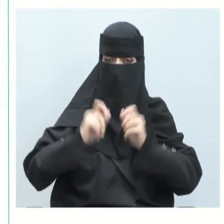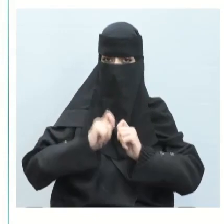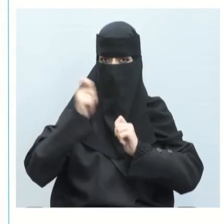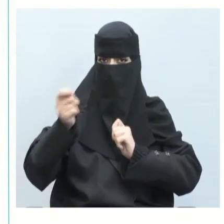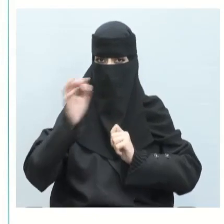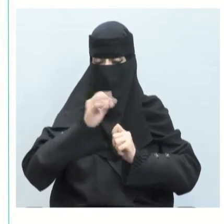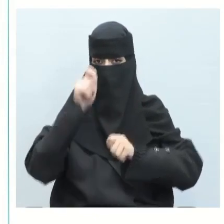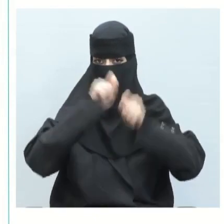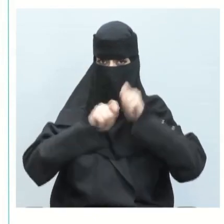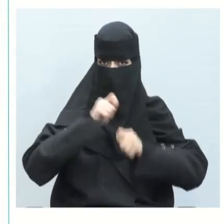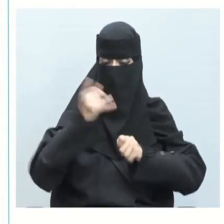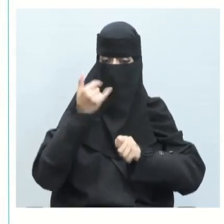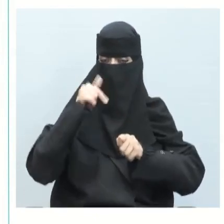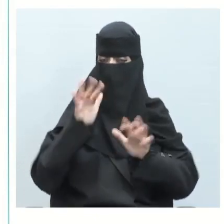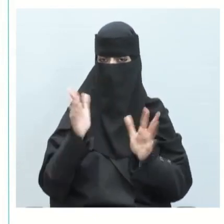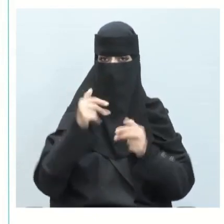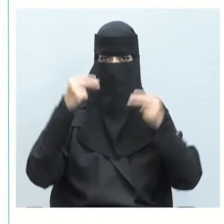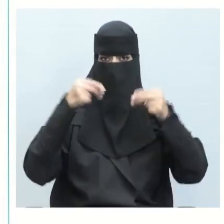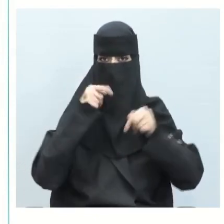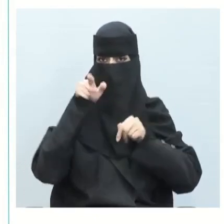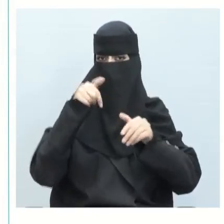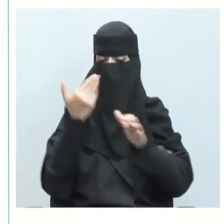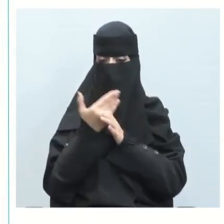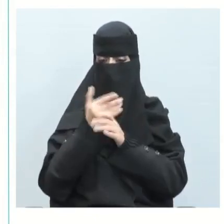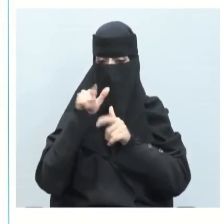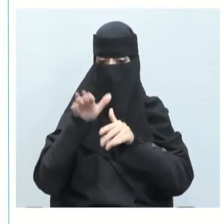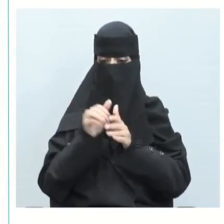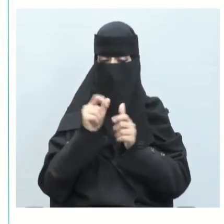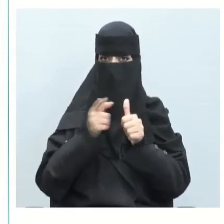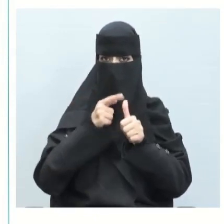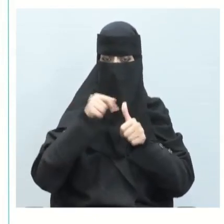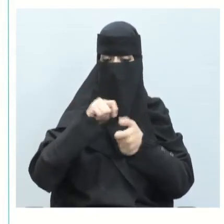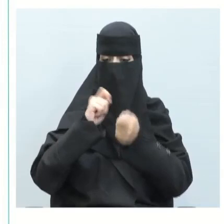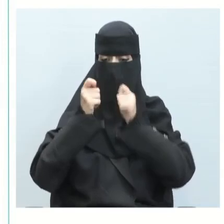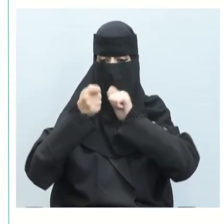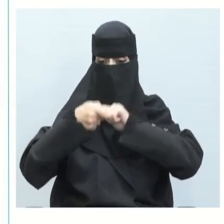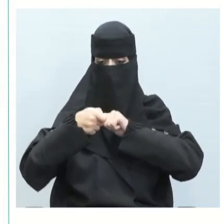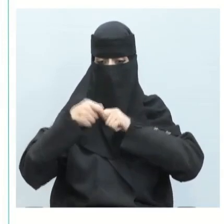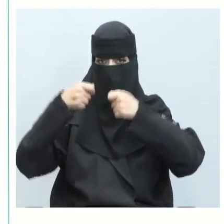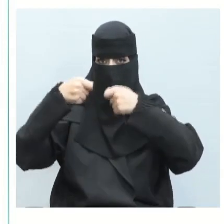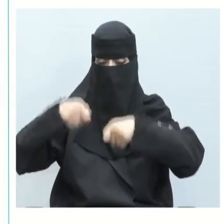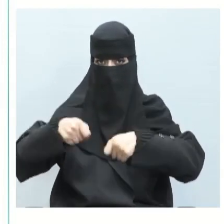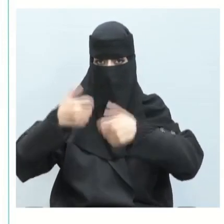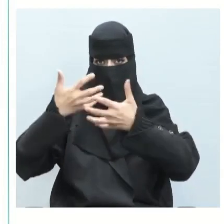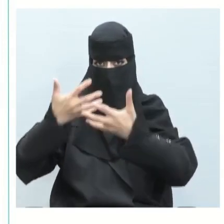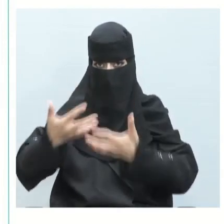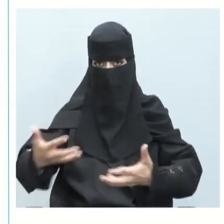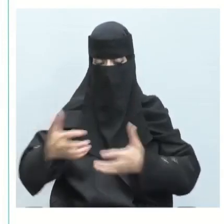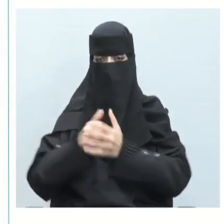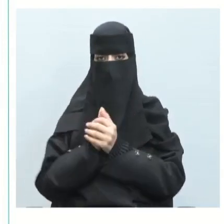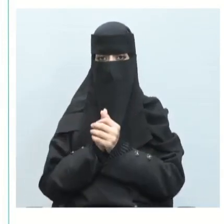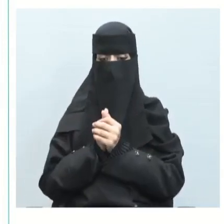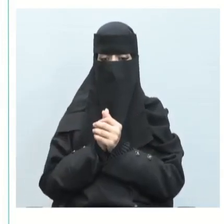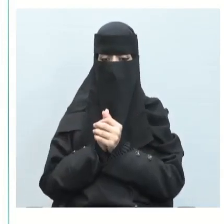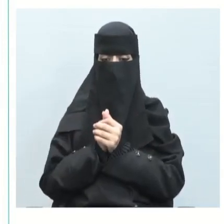عمليه مهمه لاي فعاليه لماذا هي مهمه اولا لكي تعوض التكاليف او تعويض